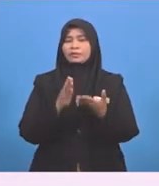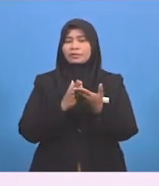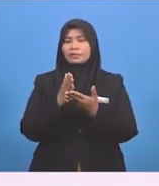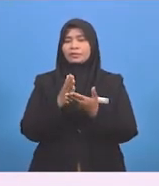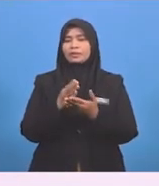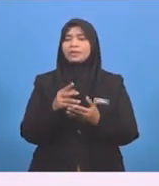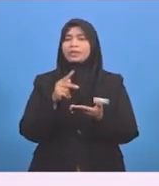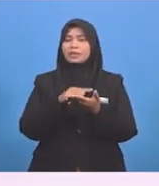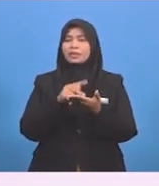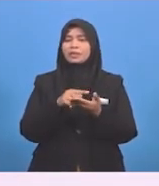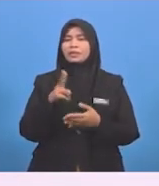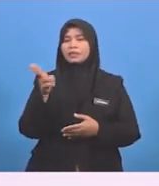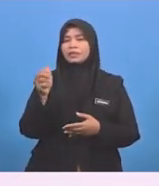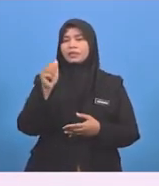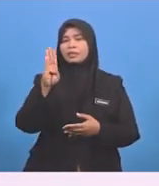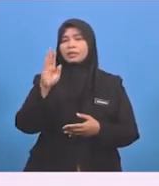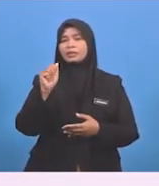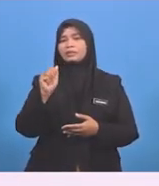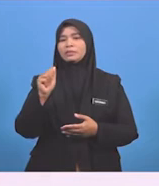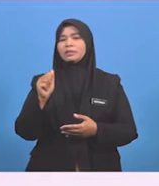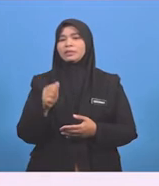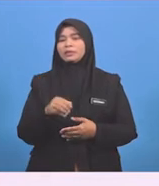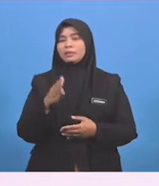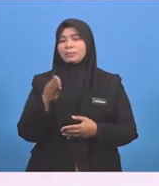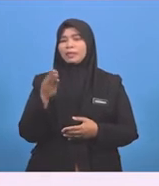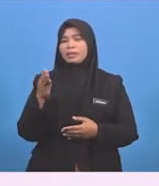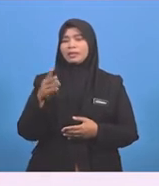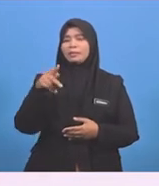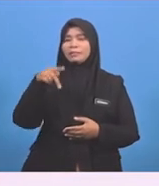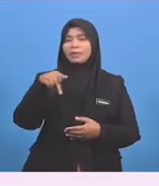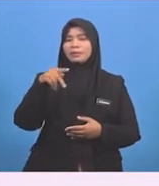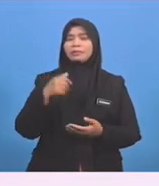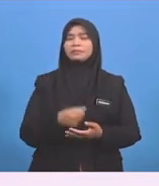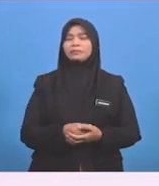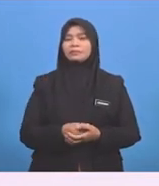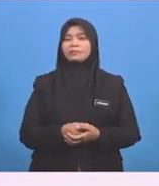Seterusnya, hitungkan haba pendam tentu penguapan bahan P.